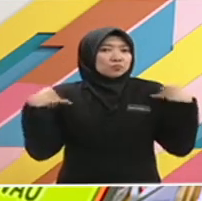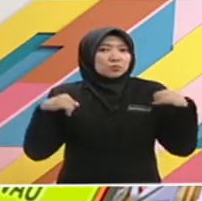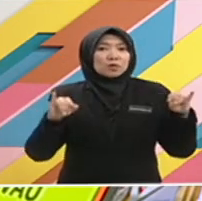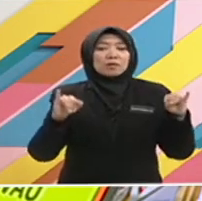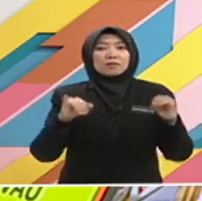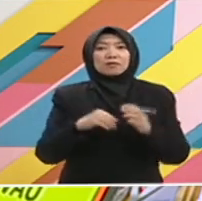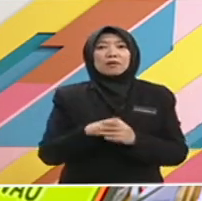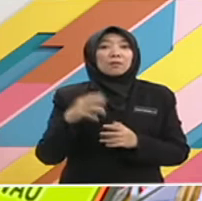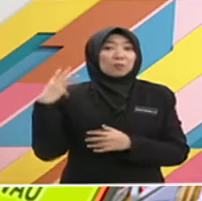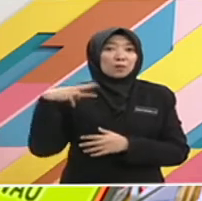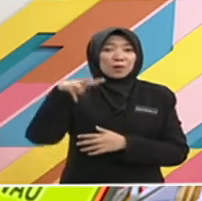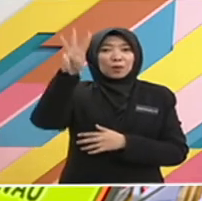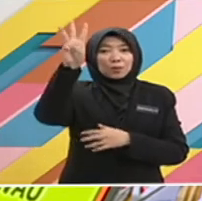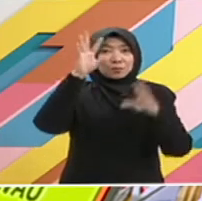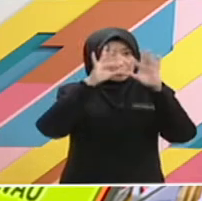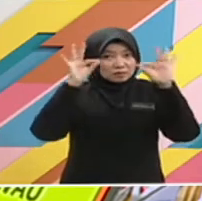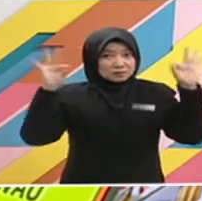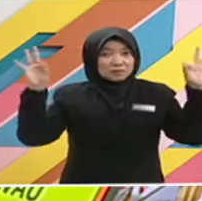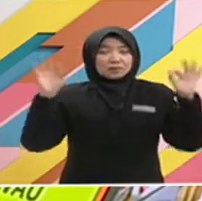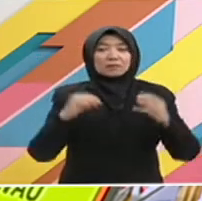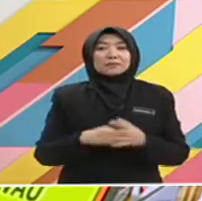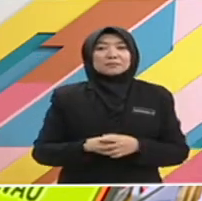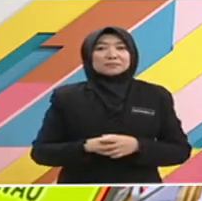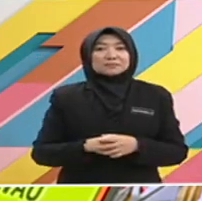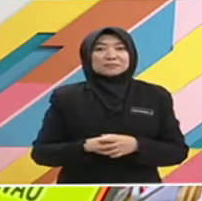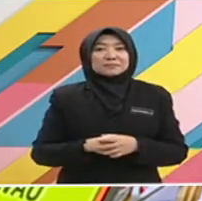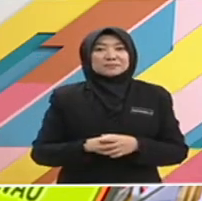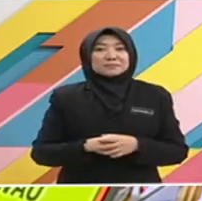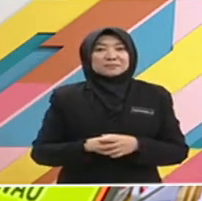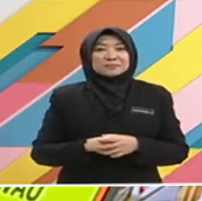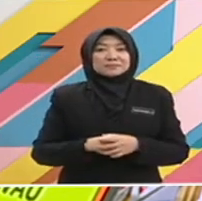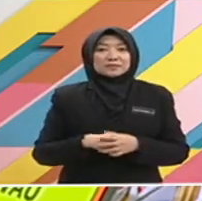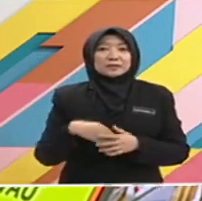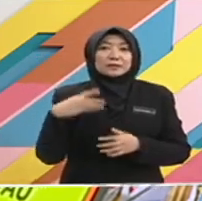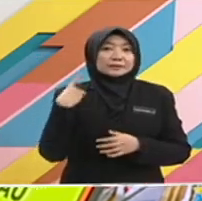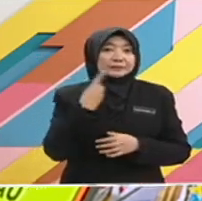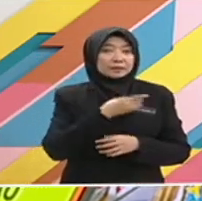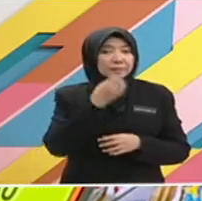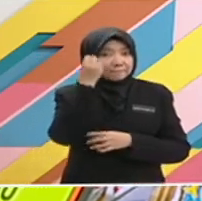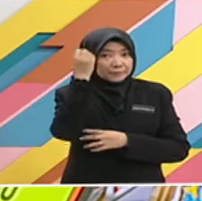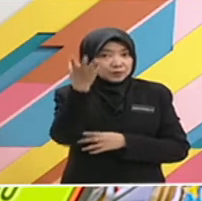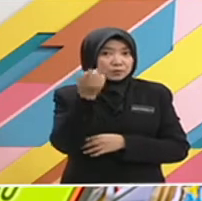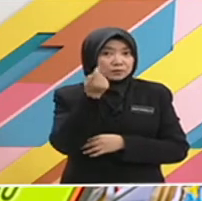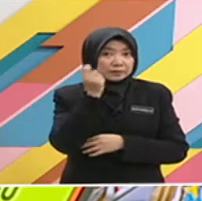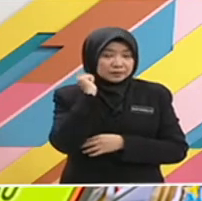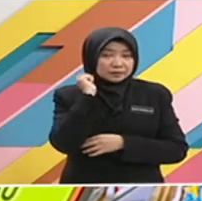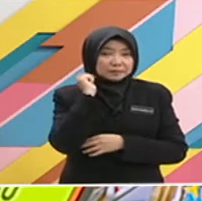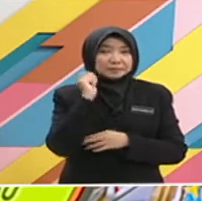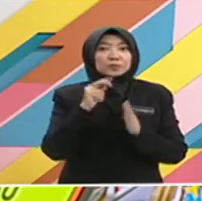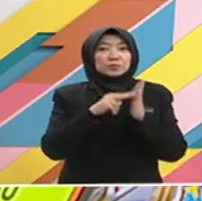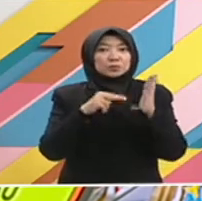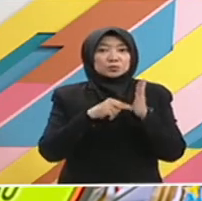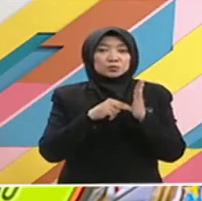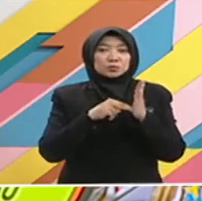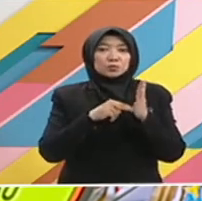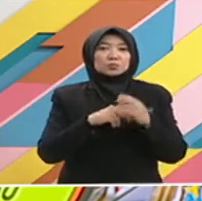wow hiasan ya. Dan wow hiasan ni tadi kita dah nyatakan sebagai satu unsur seni budaya Malaysia ya.